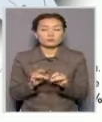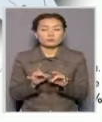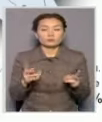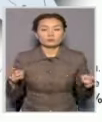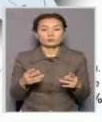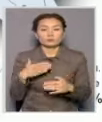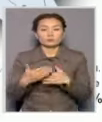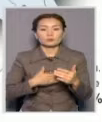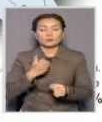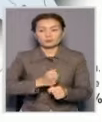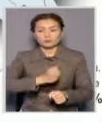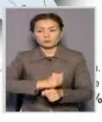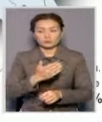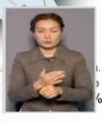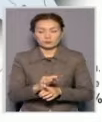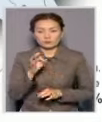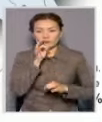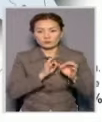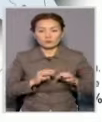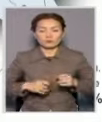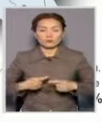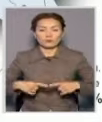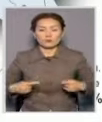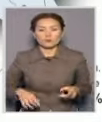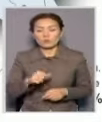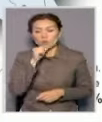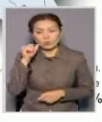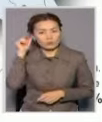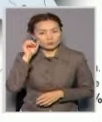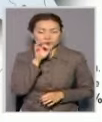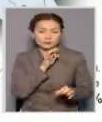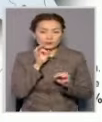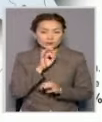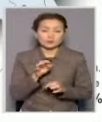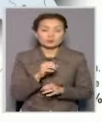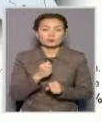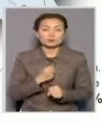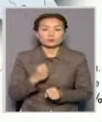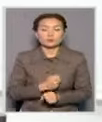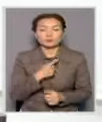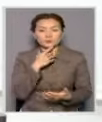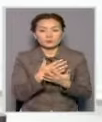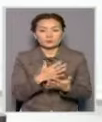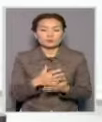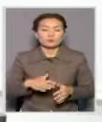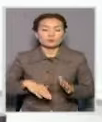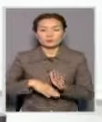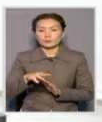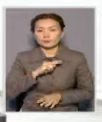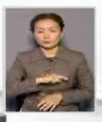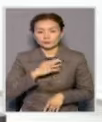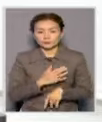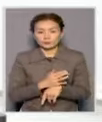рост объемов производства фармацевтической отрасли прошлом году фармацевтическая промышленность показала положительную динамику